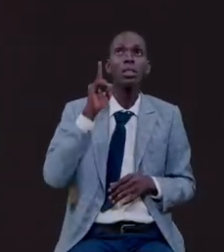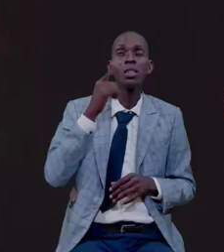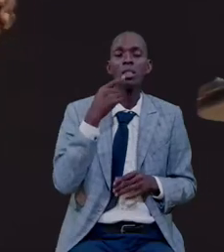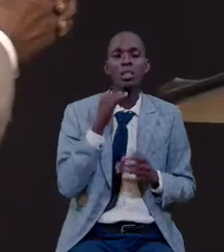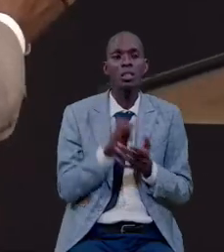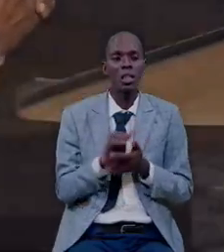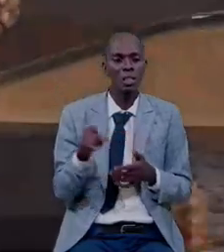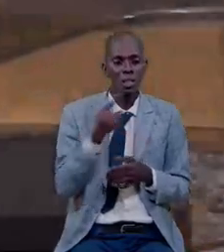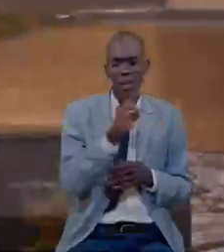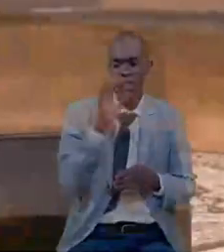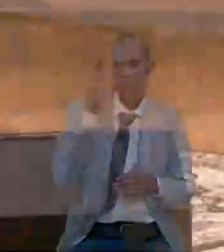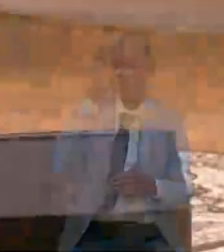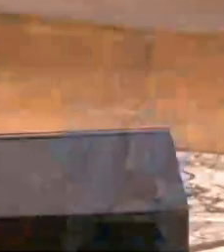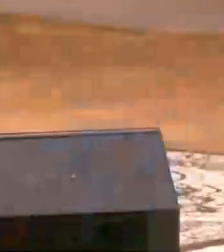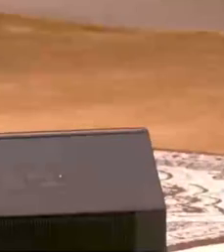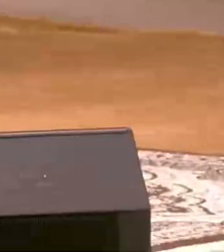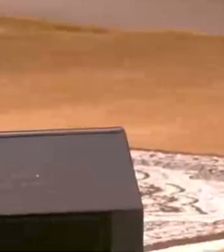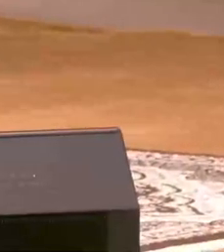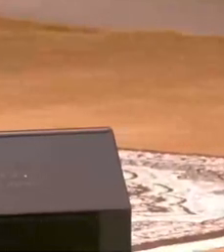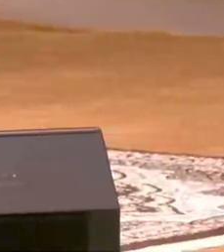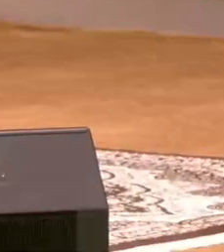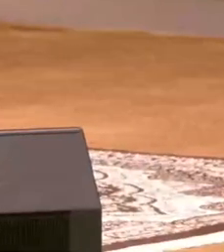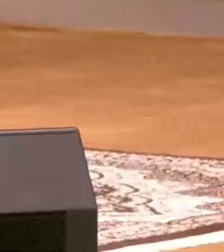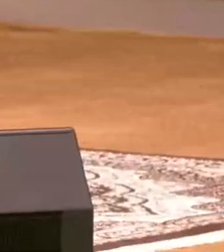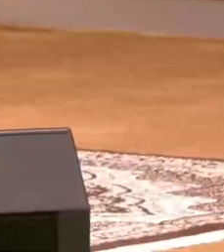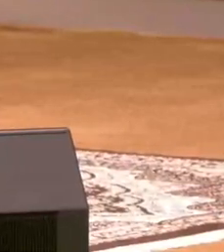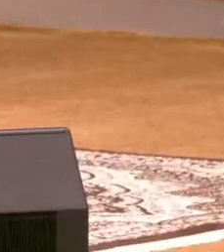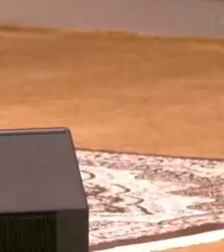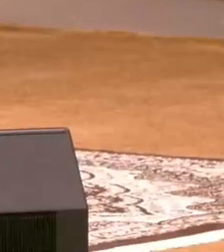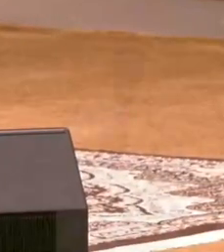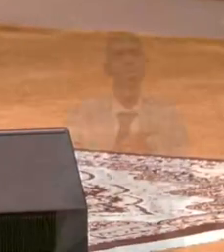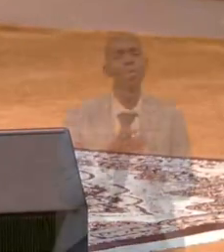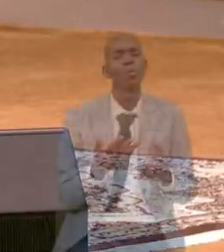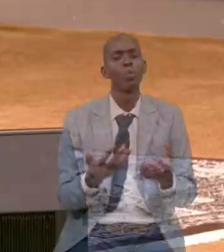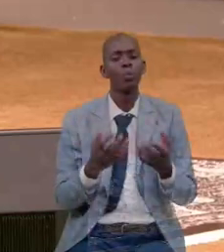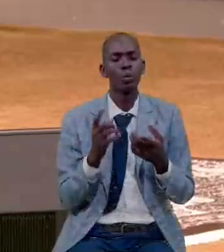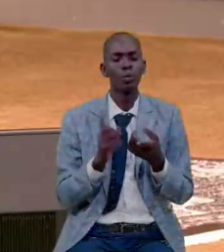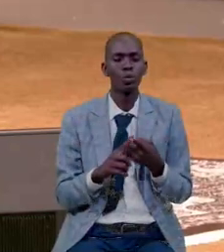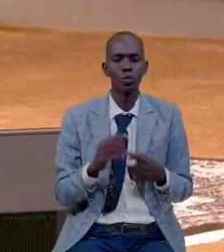tous les jours, ils me cherchent. Ils veulent connaître mes voies.